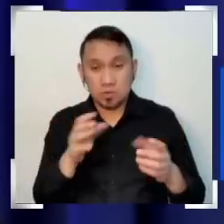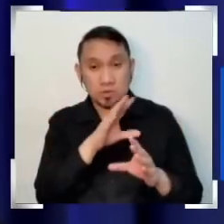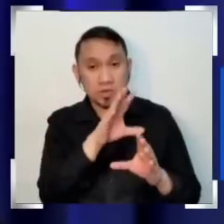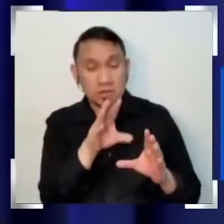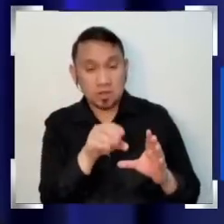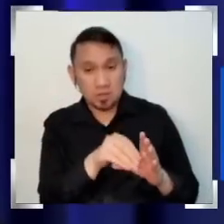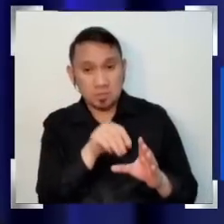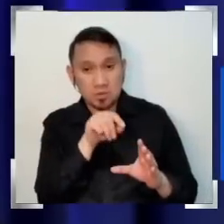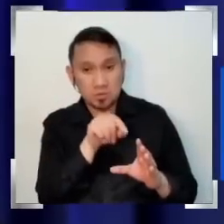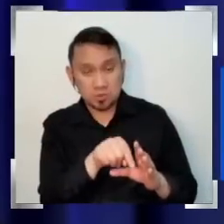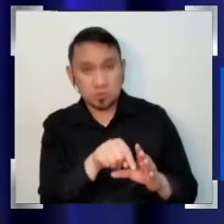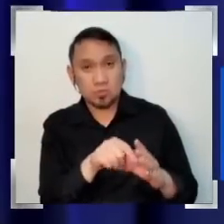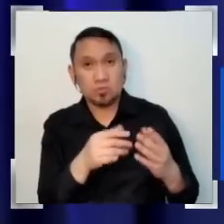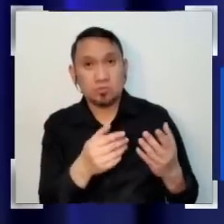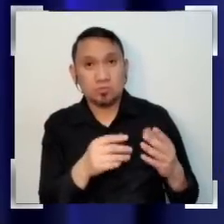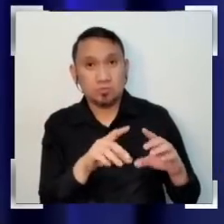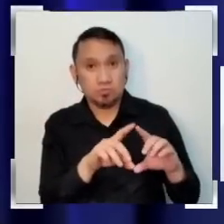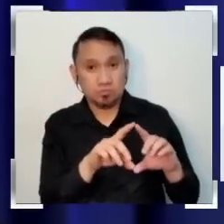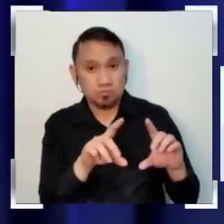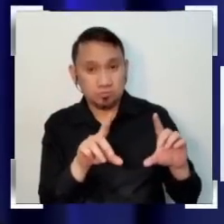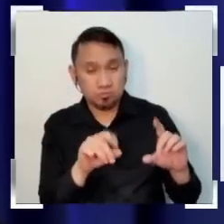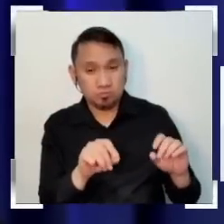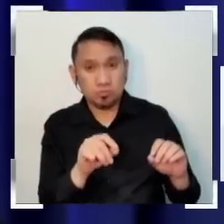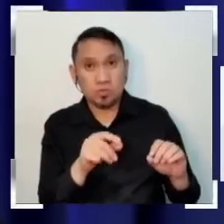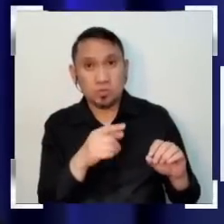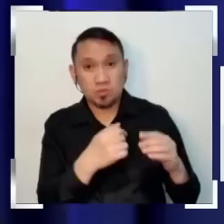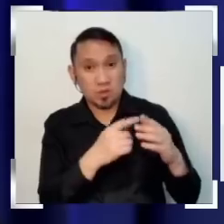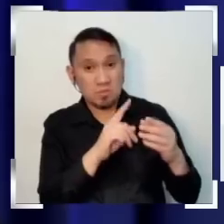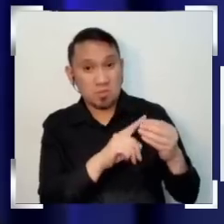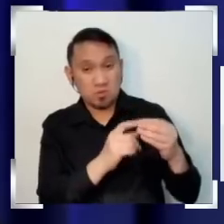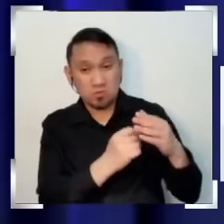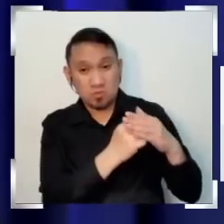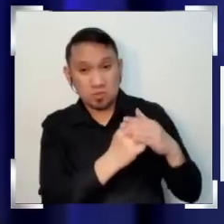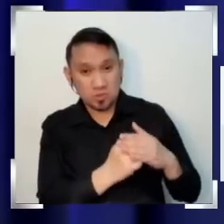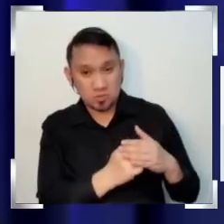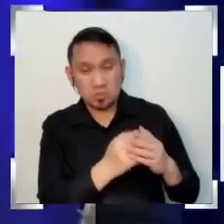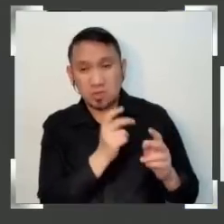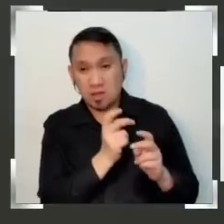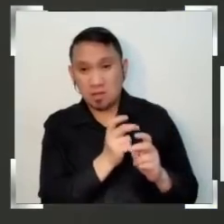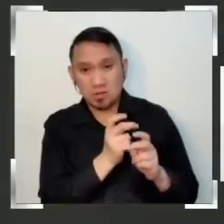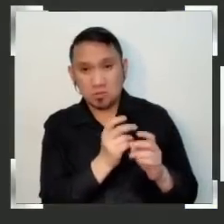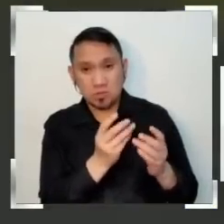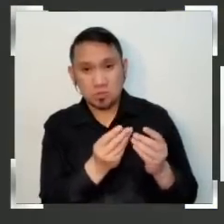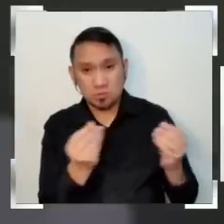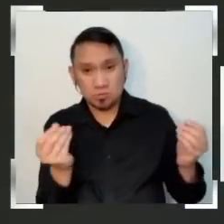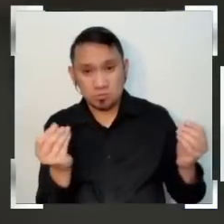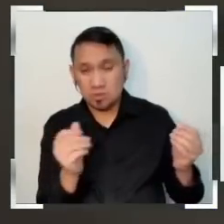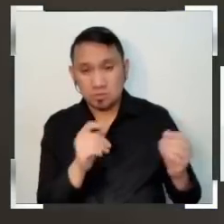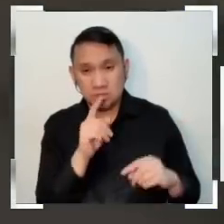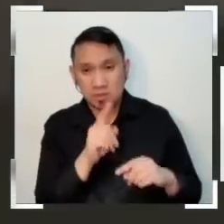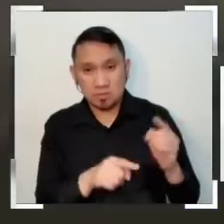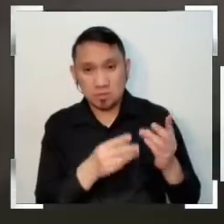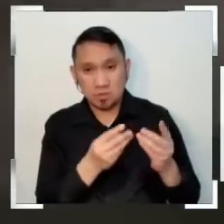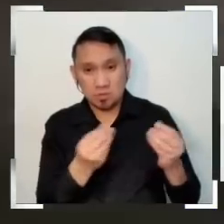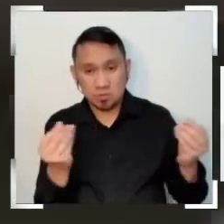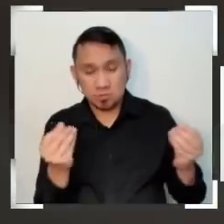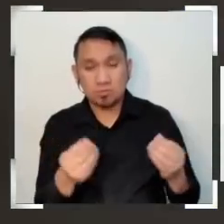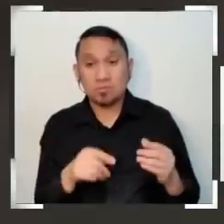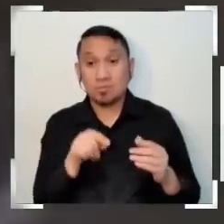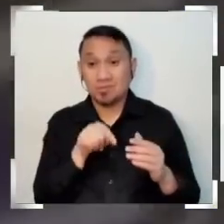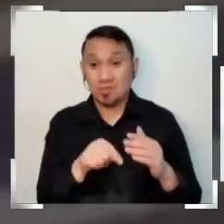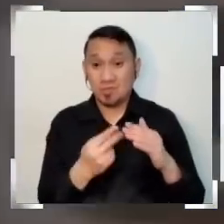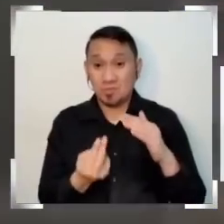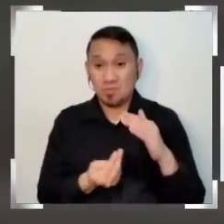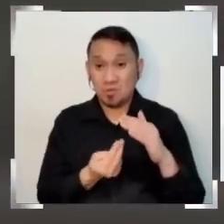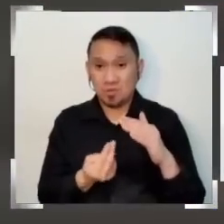the picture kasi irreversible yon. And ulitin ko, this is an investment to human capital. Sa ilalim ng programa, bibigyan ng top card